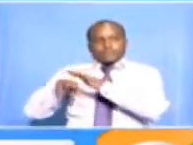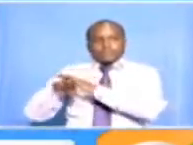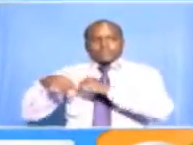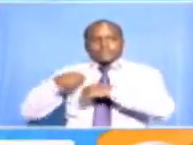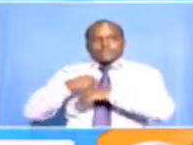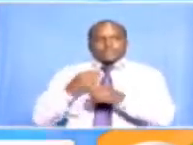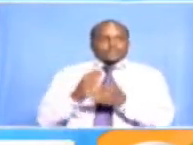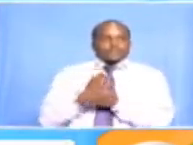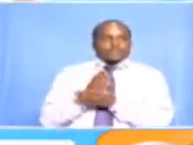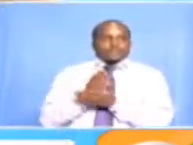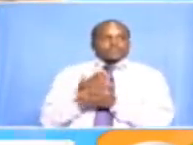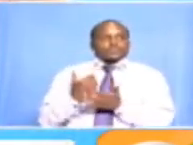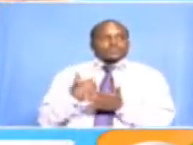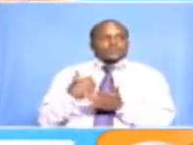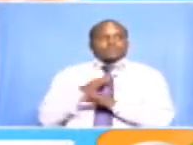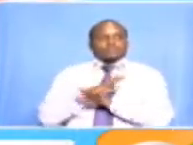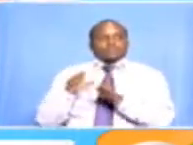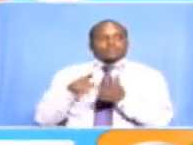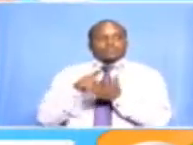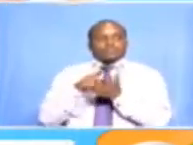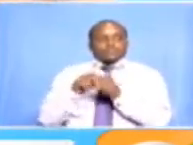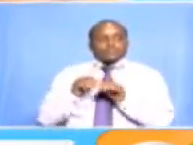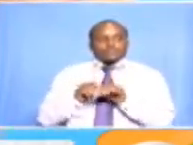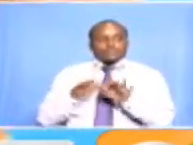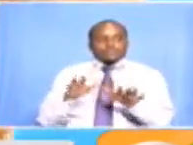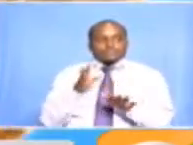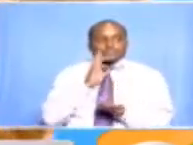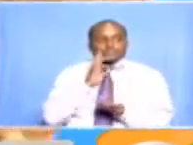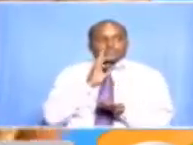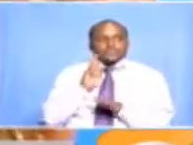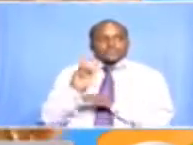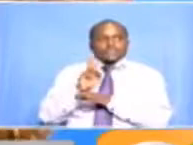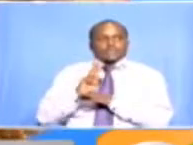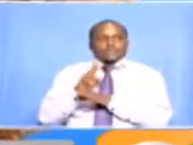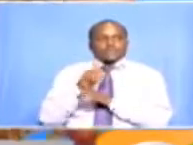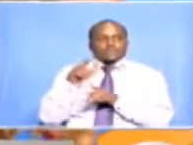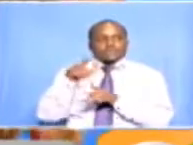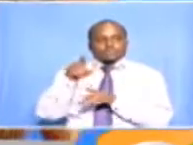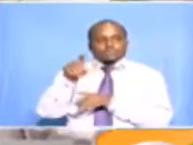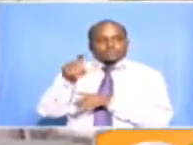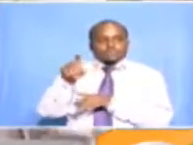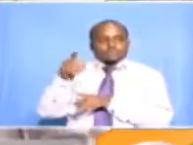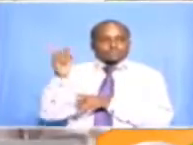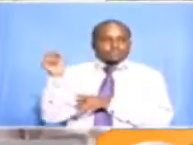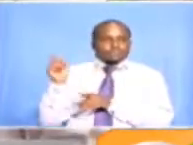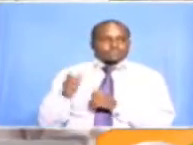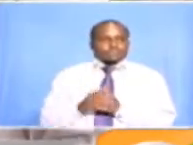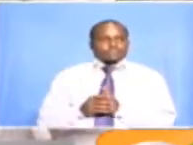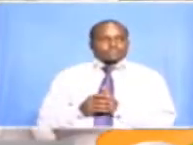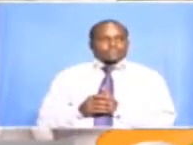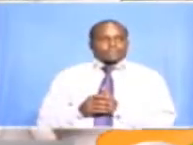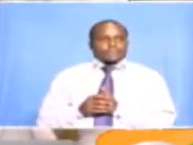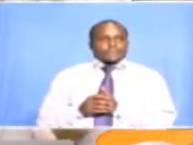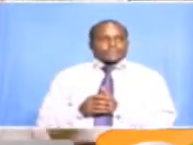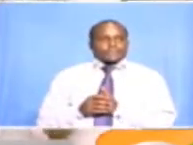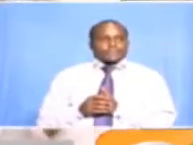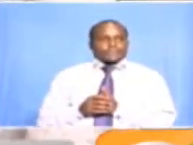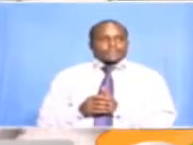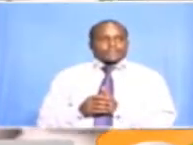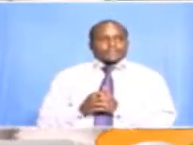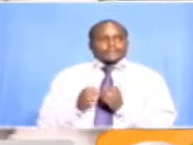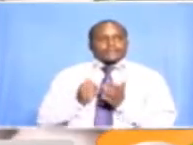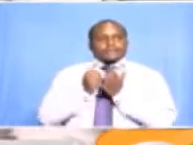kuhakikisha hakuna visa vya sumu kuenea kwenye maji, Ibuba hutumia wadudu hawa. Zinasaidia. Zinatengeneza